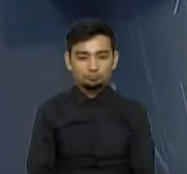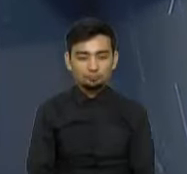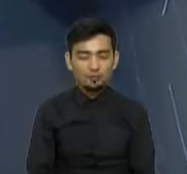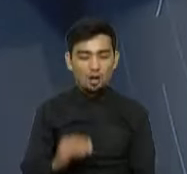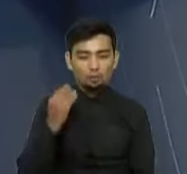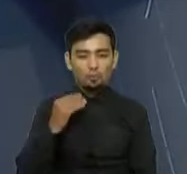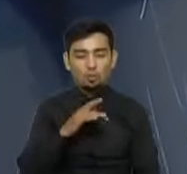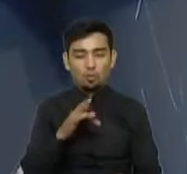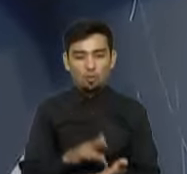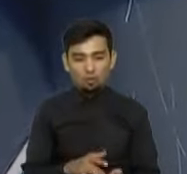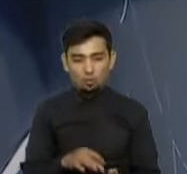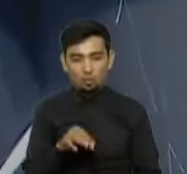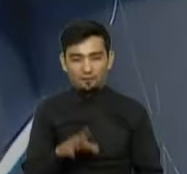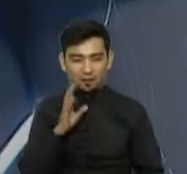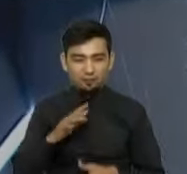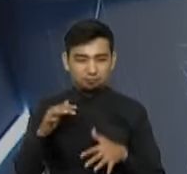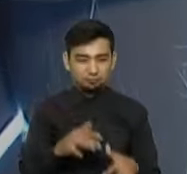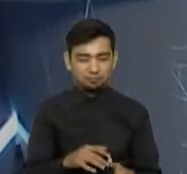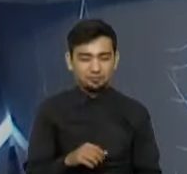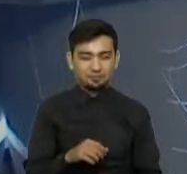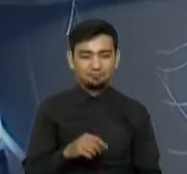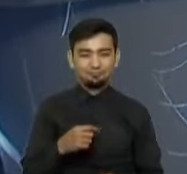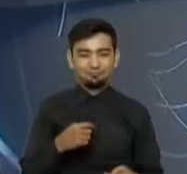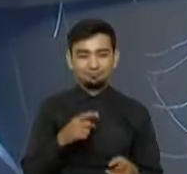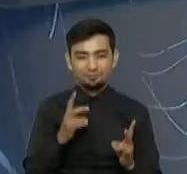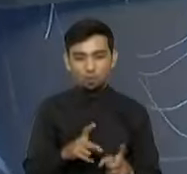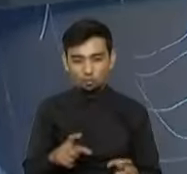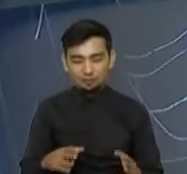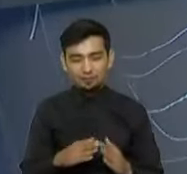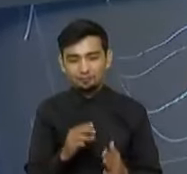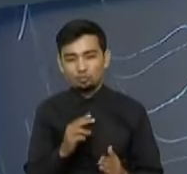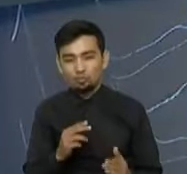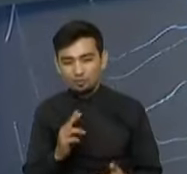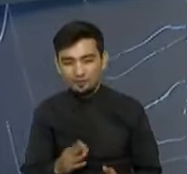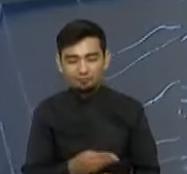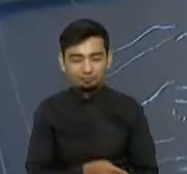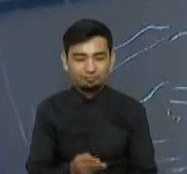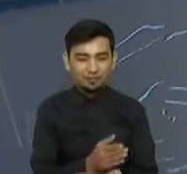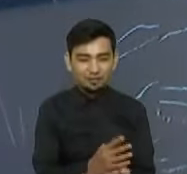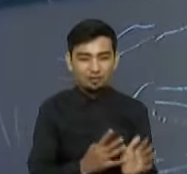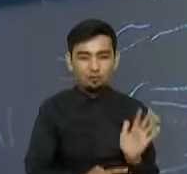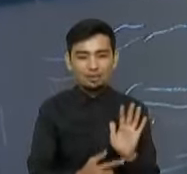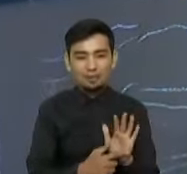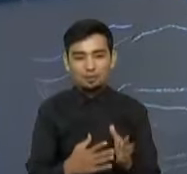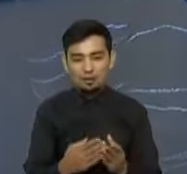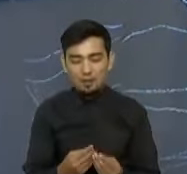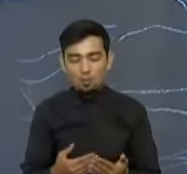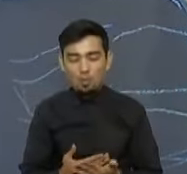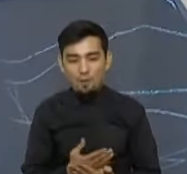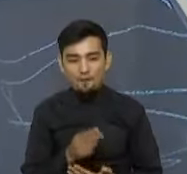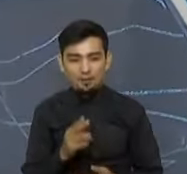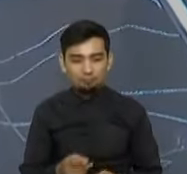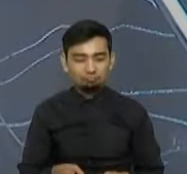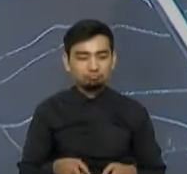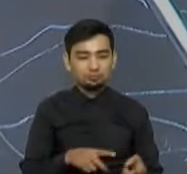Ақтөбе қаласында тасқыннан зардап шеккен тұрғындарға баспана беріліп жатыр. Дүние мүлкі бүлініп далада қалған 97 отбасы жаңа пәтерге көшіп үлгерген